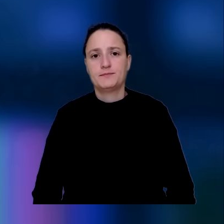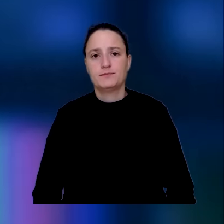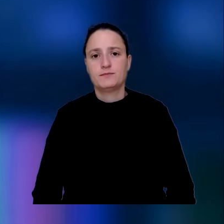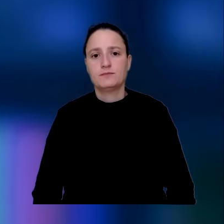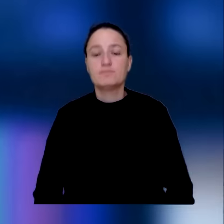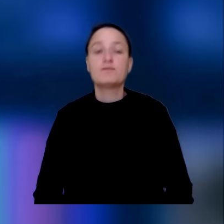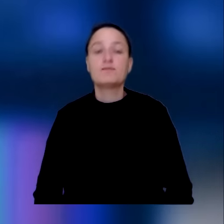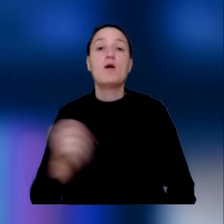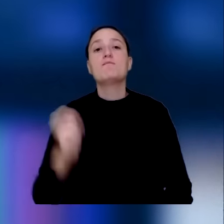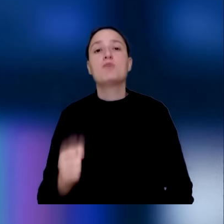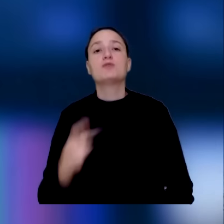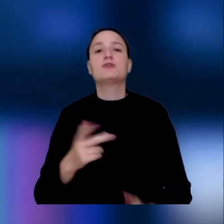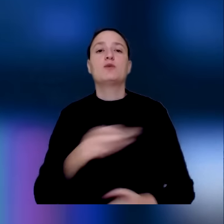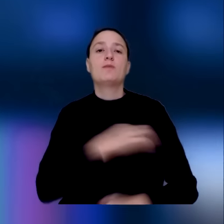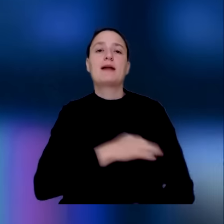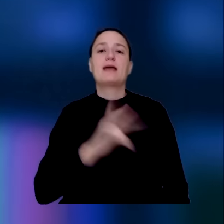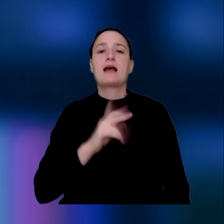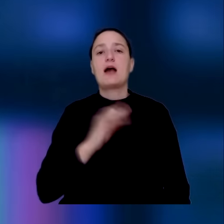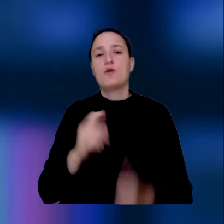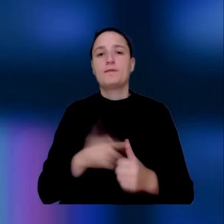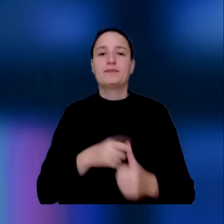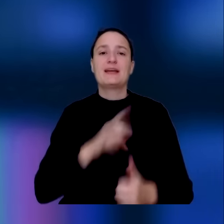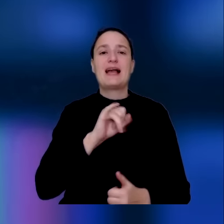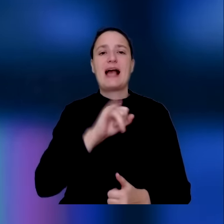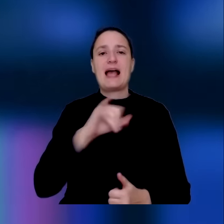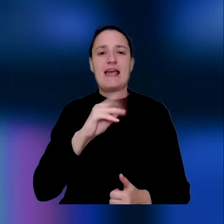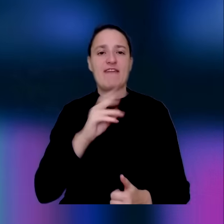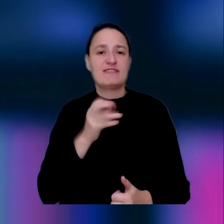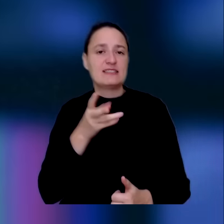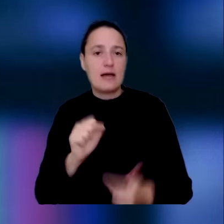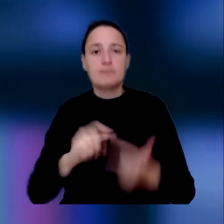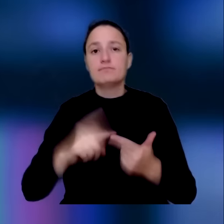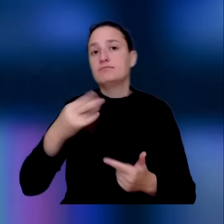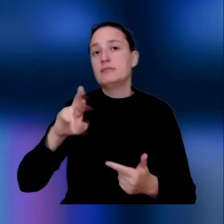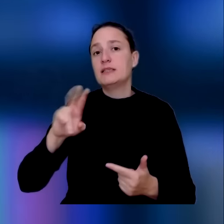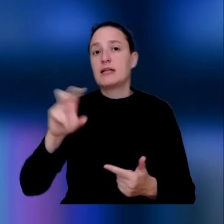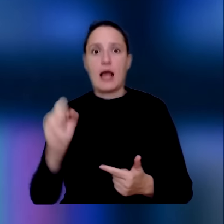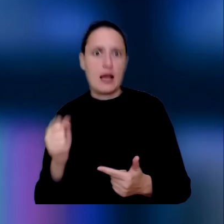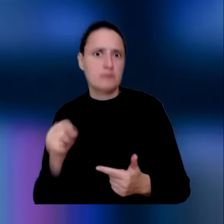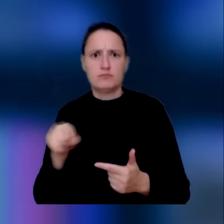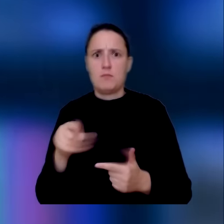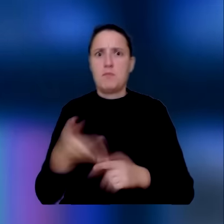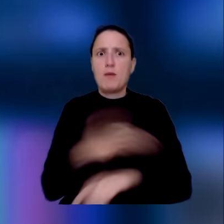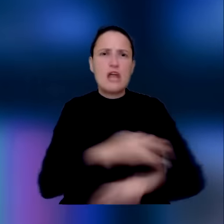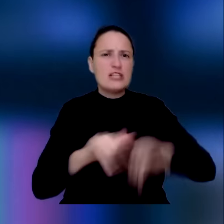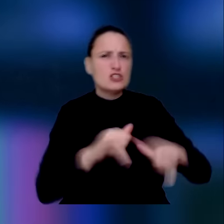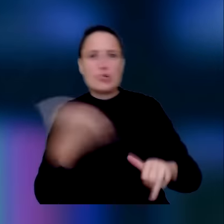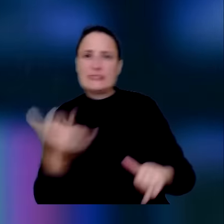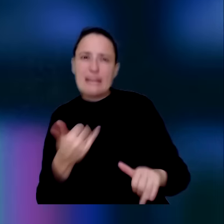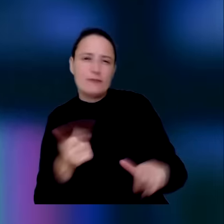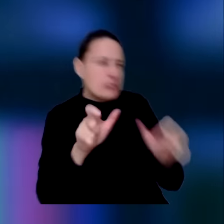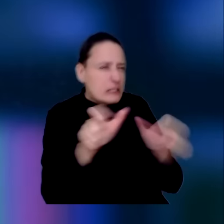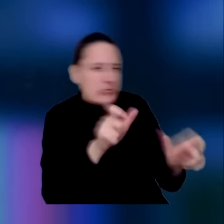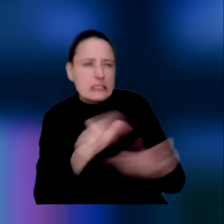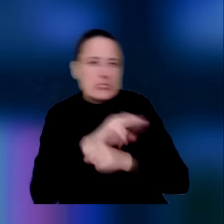Posłowie z Koalicji Obywatelskiej Kinga Gajewska i jej mąż Arkadiusz Myrcha słynęli z tropienia poprzedniego rządu. Zarzucali